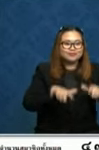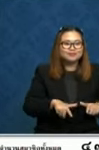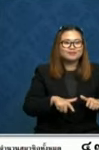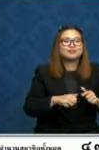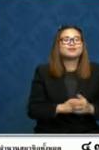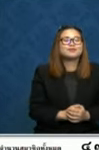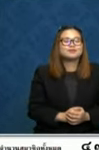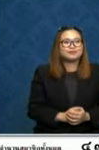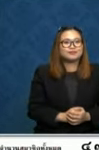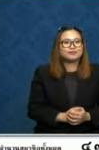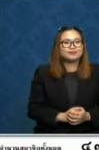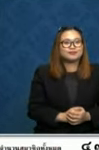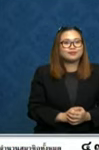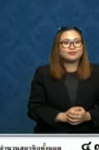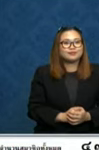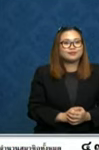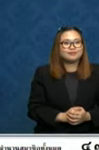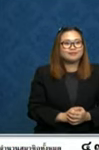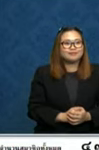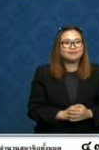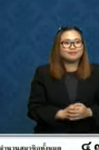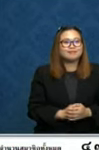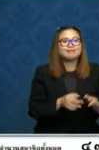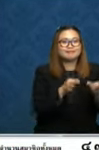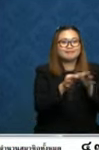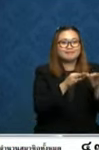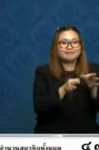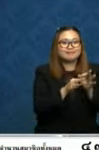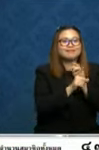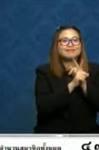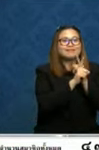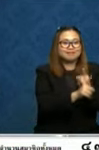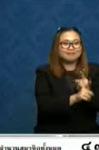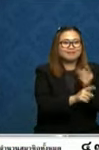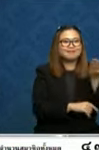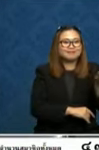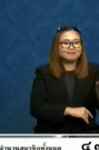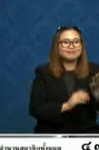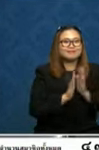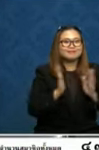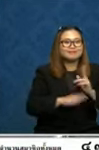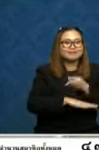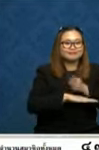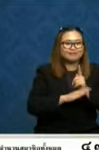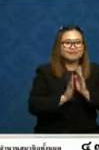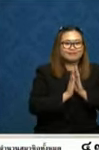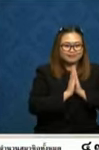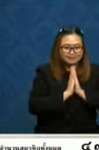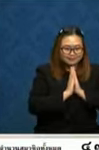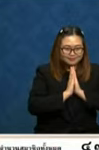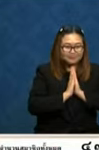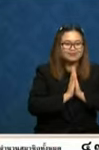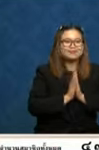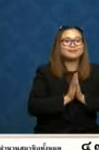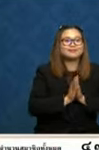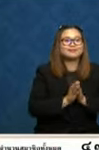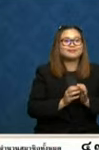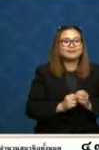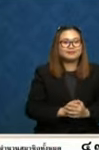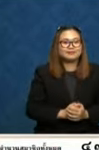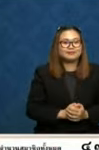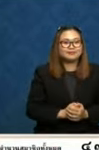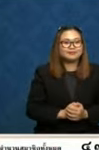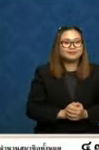แล้วก็ในกรอบที่ได้อภิปรายไปขอบพระคุณท่านประธานมากครับ ครับขอบคุณครับต่อ